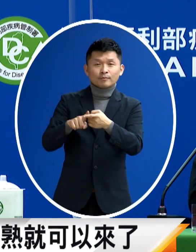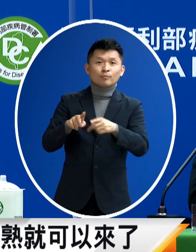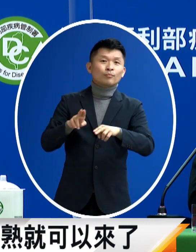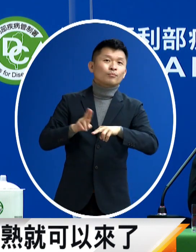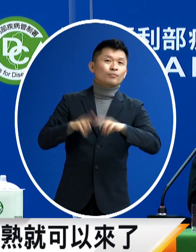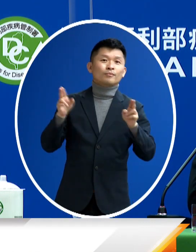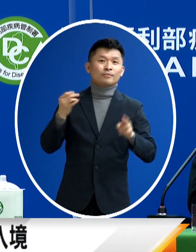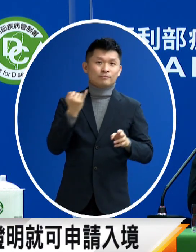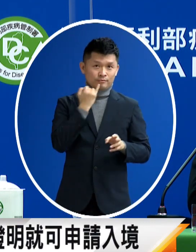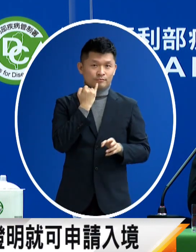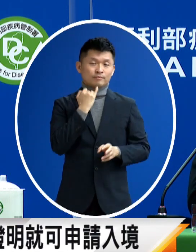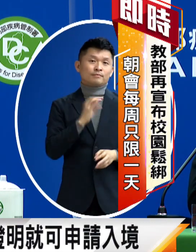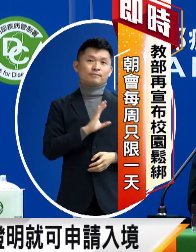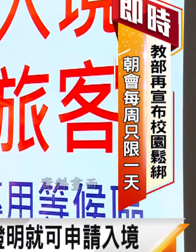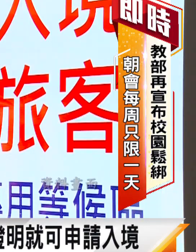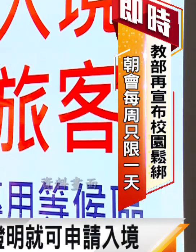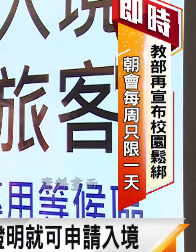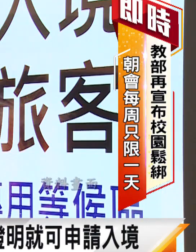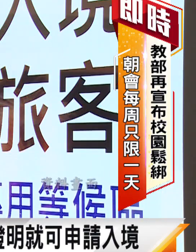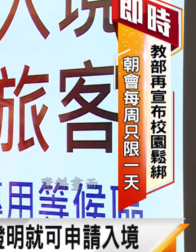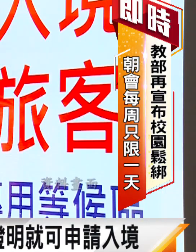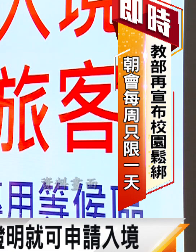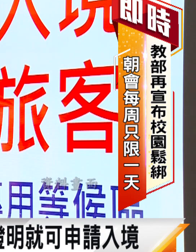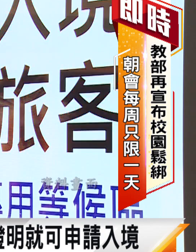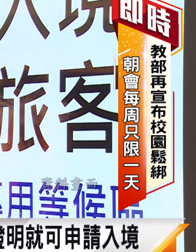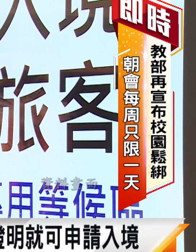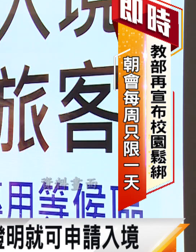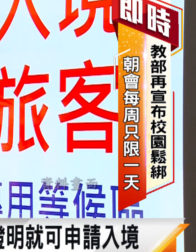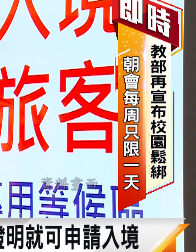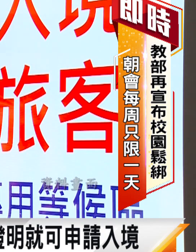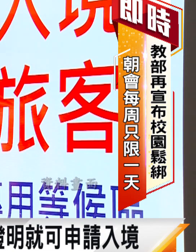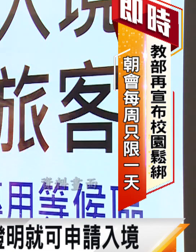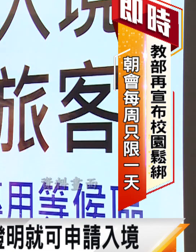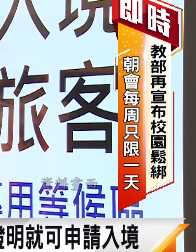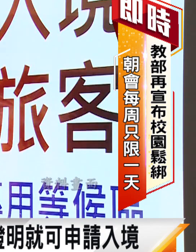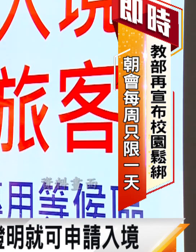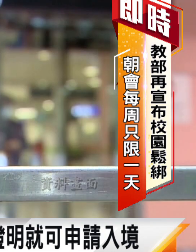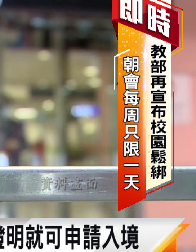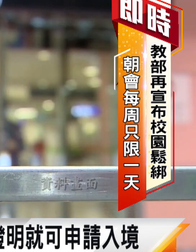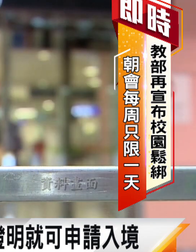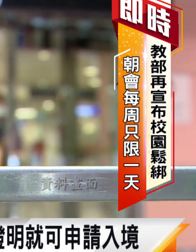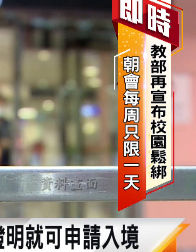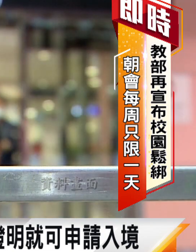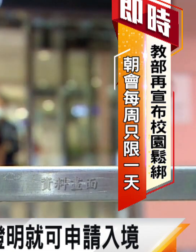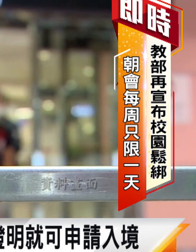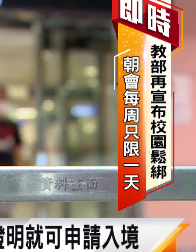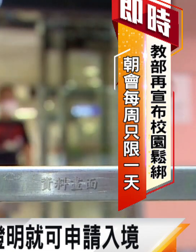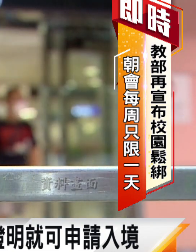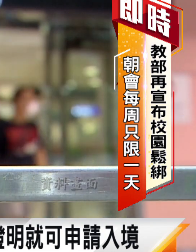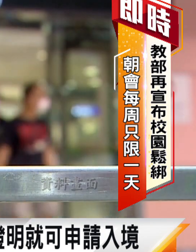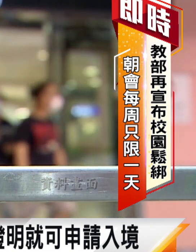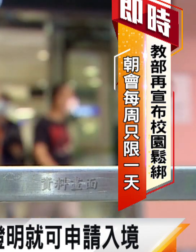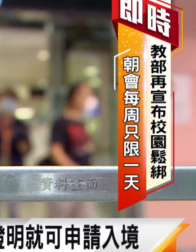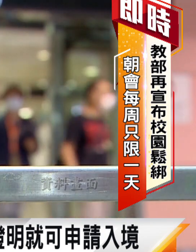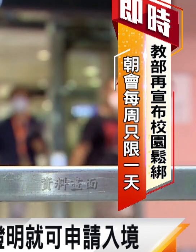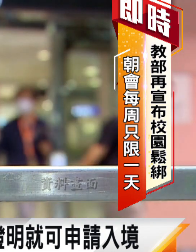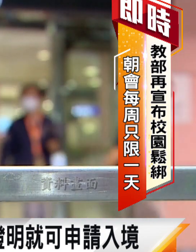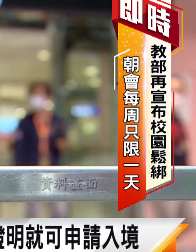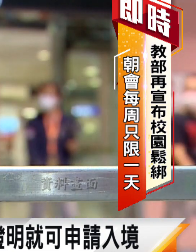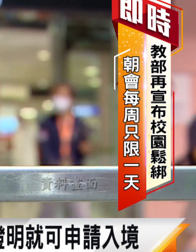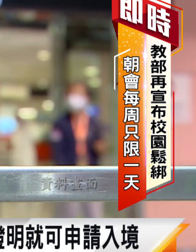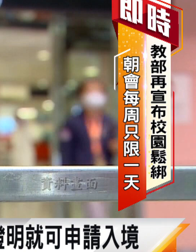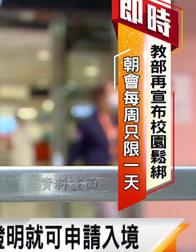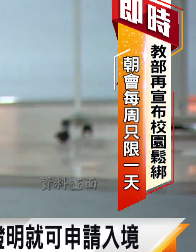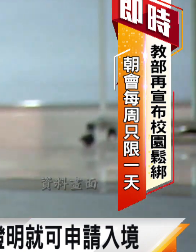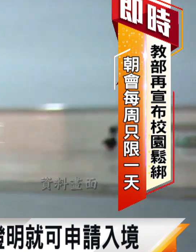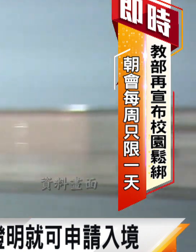了。 就怕假定弄破袜，边境松绑急不得，要按部就班等商务客开放成功，疫情控制在一定范